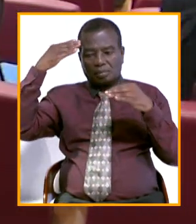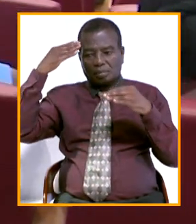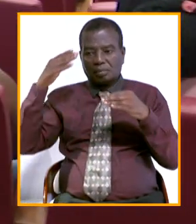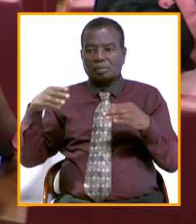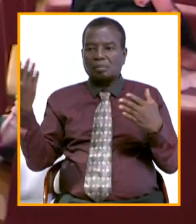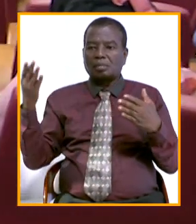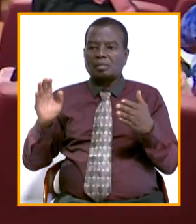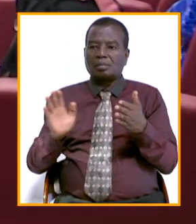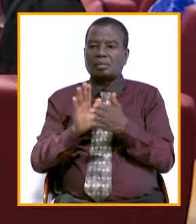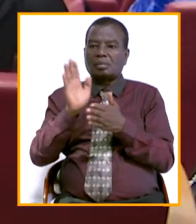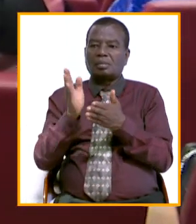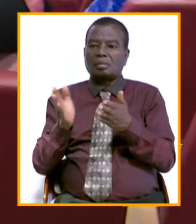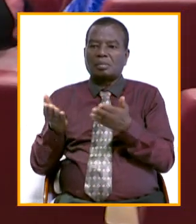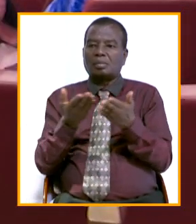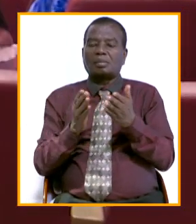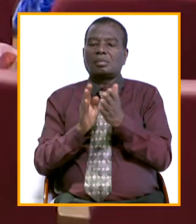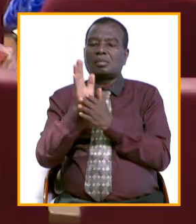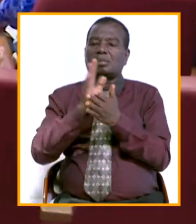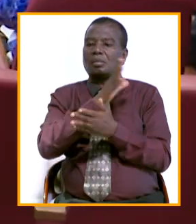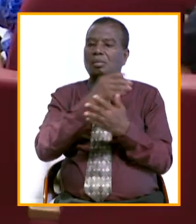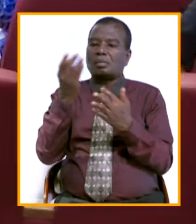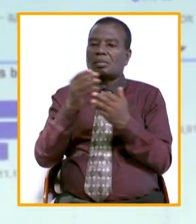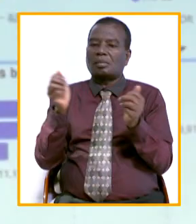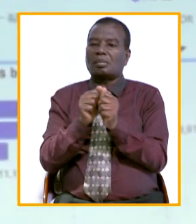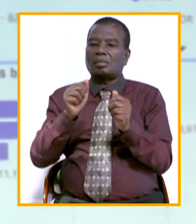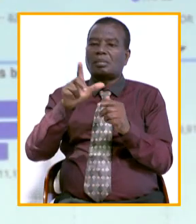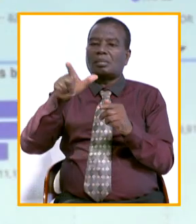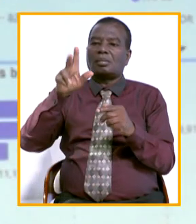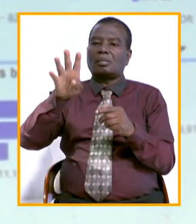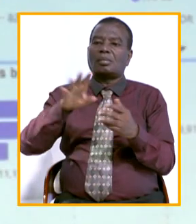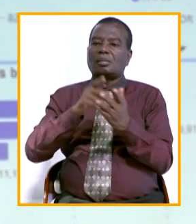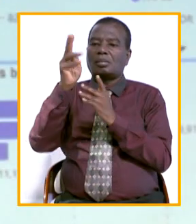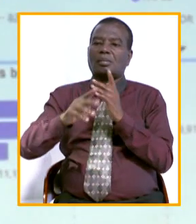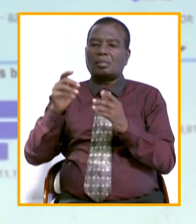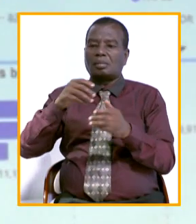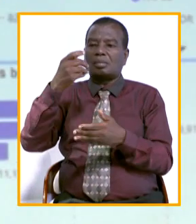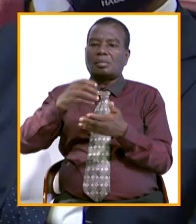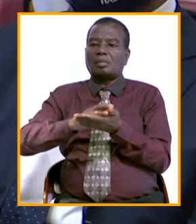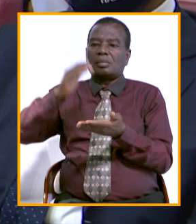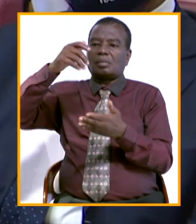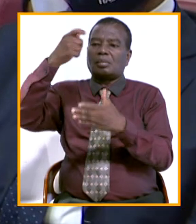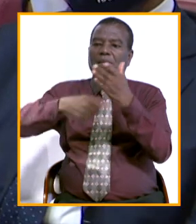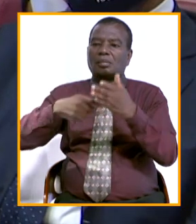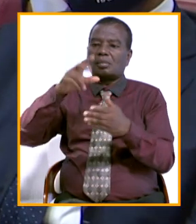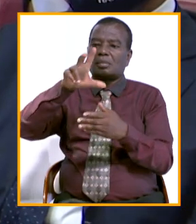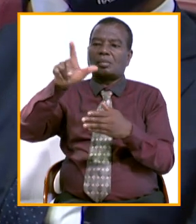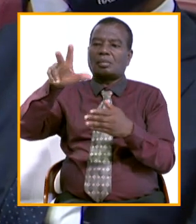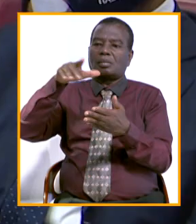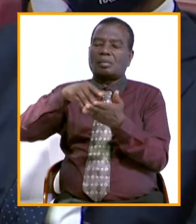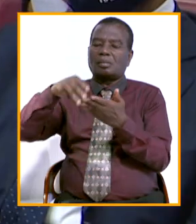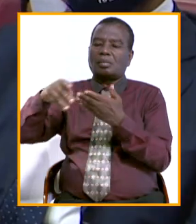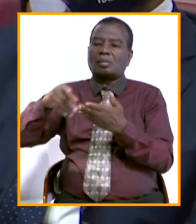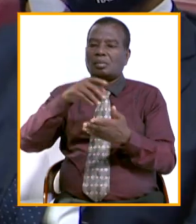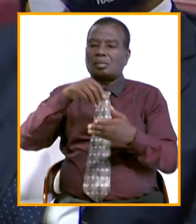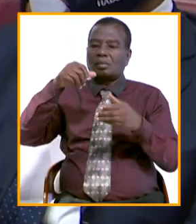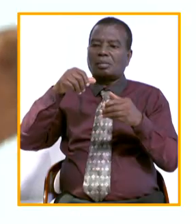du portefeuille Banque mondiale se tient. Doté de 27 projets d'une valeur de 3,5 milliards de dollars, son exécution reste